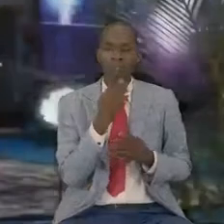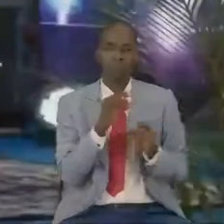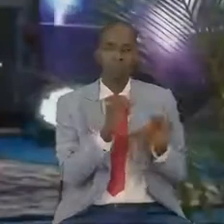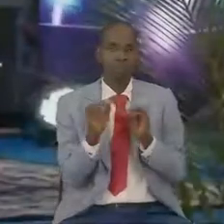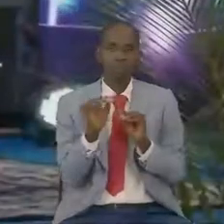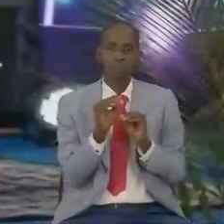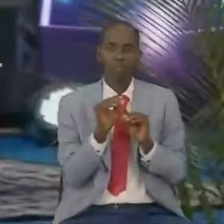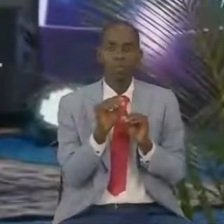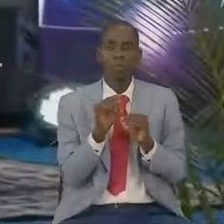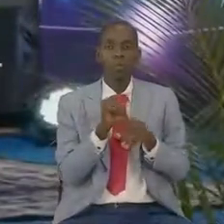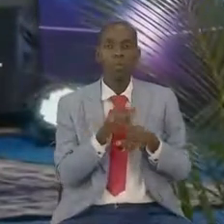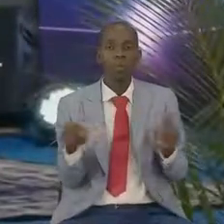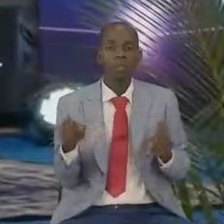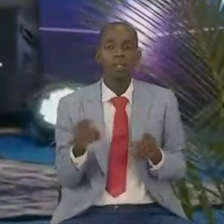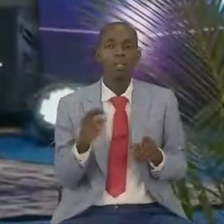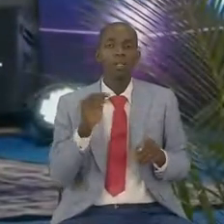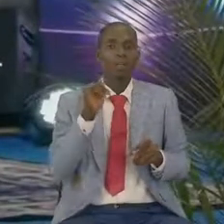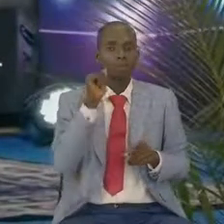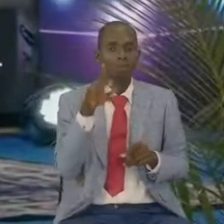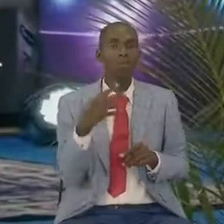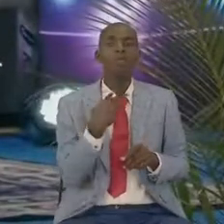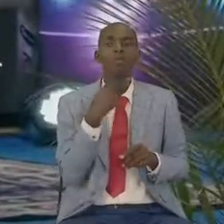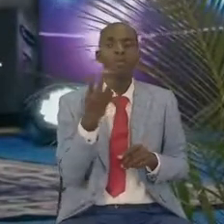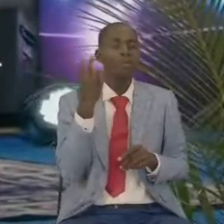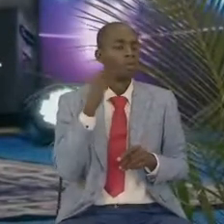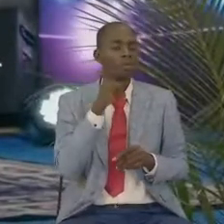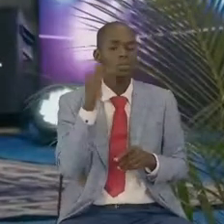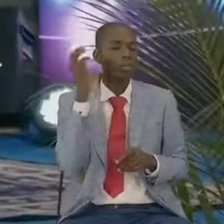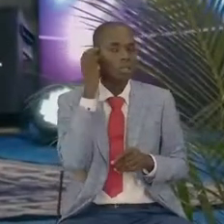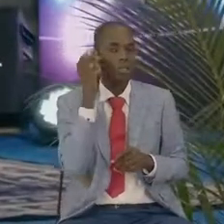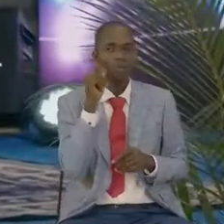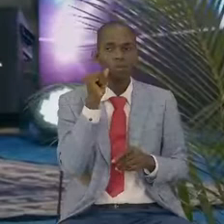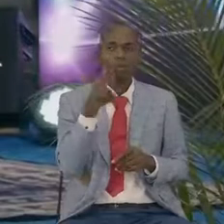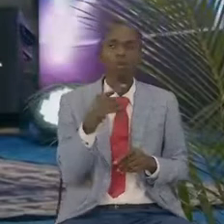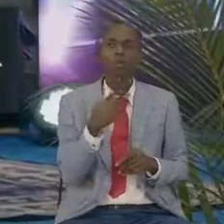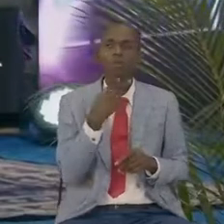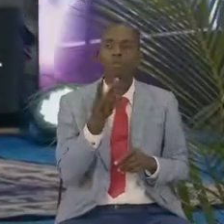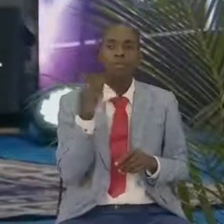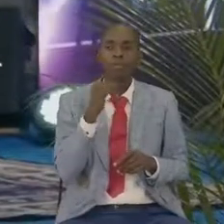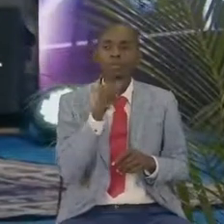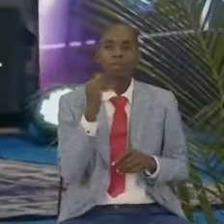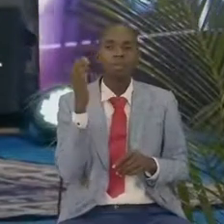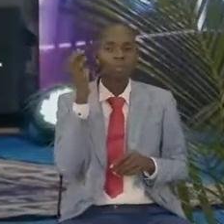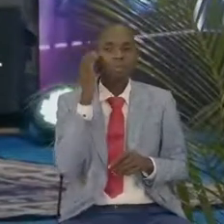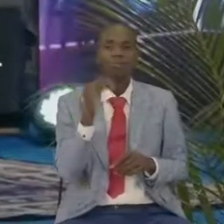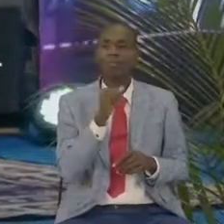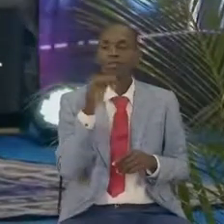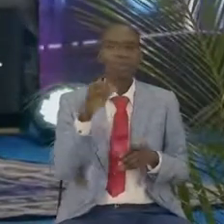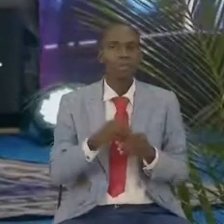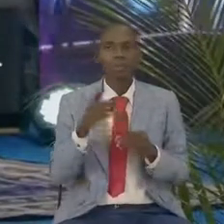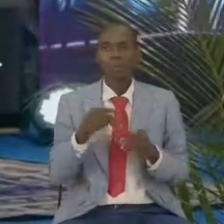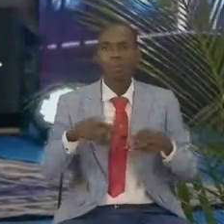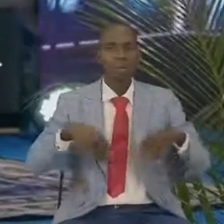Mais on n'entendait pas sa voix. On n'entendait pas sa voix. Pas au